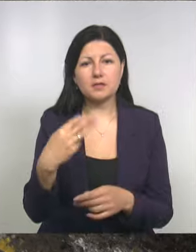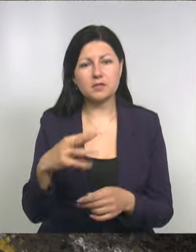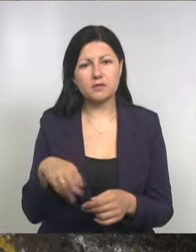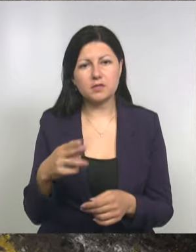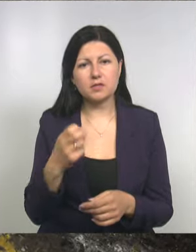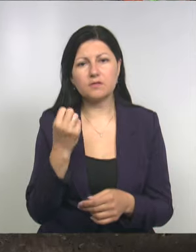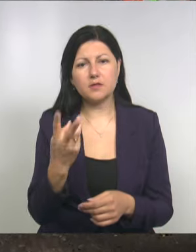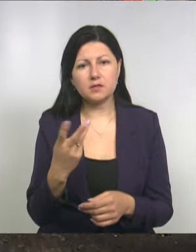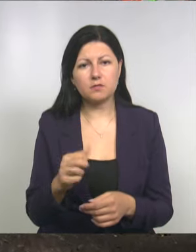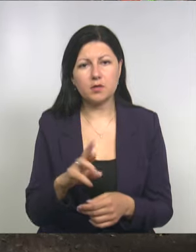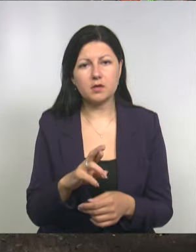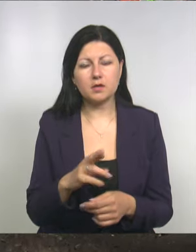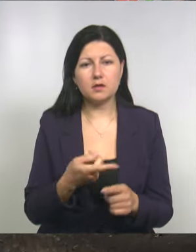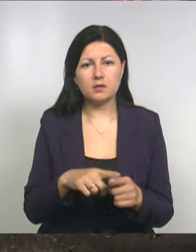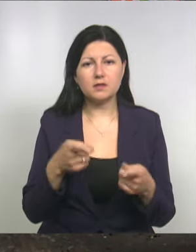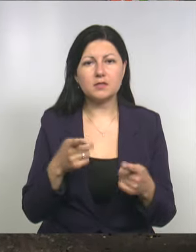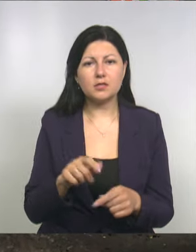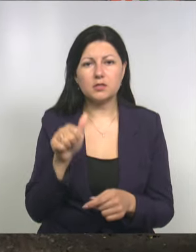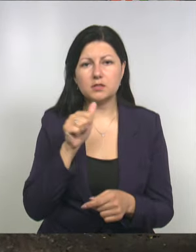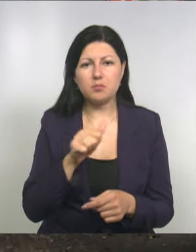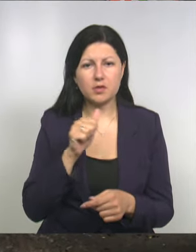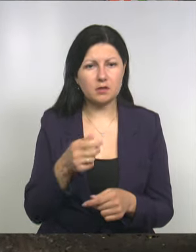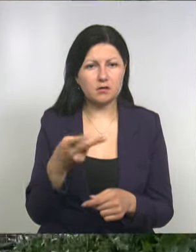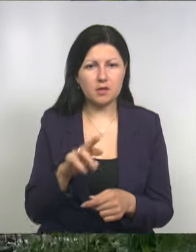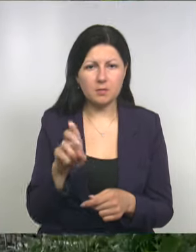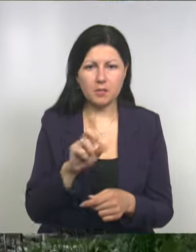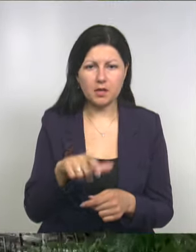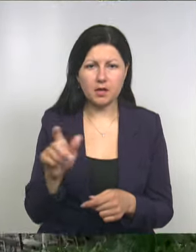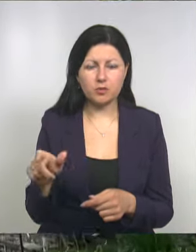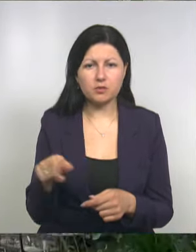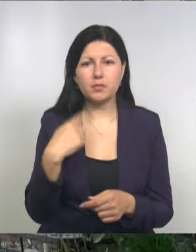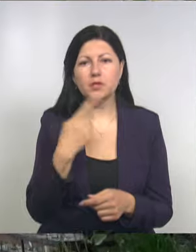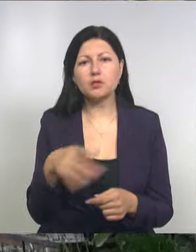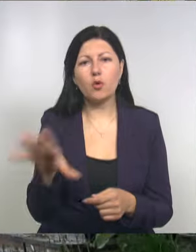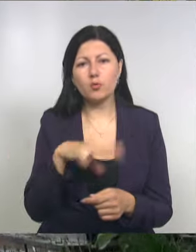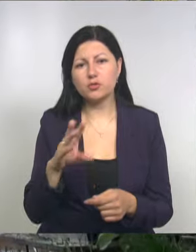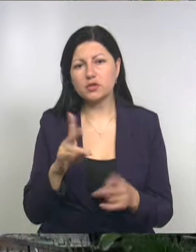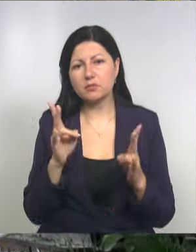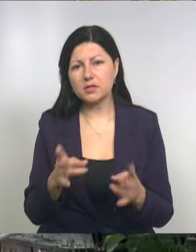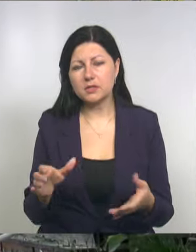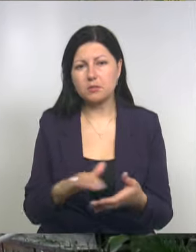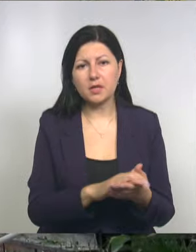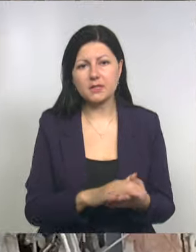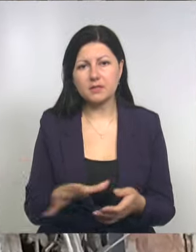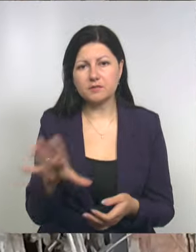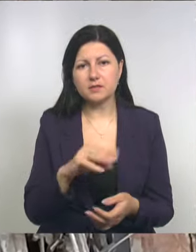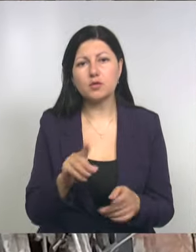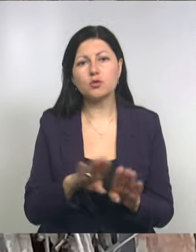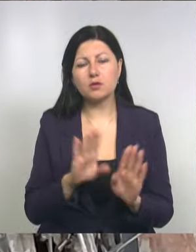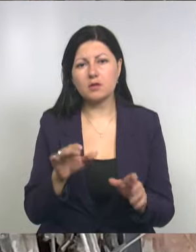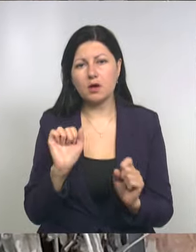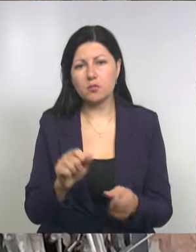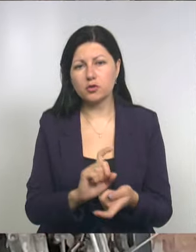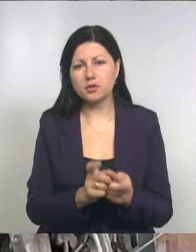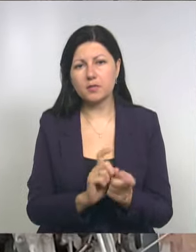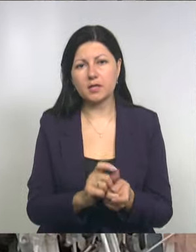декабря, 12 мая стали настоящим испытанием для белгородцев. Перед лицом общей беды сплотились все. И только так можно